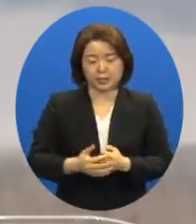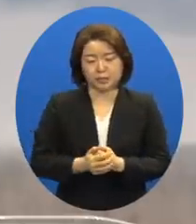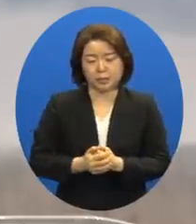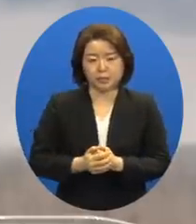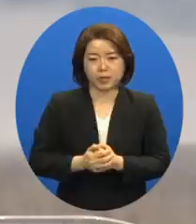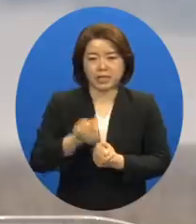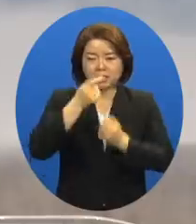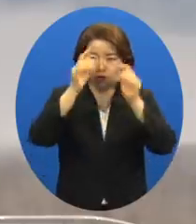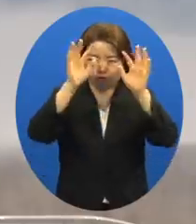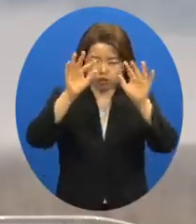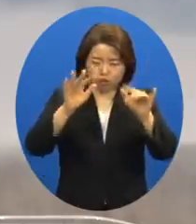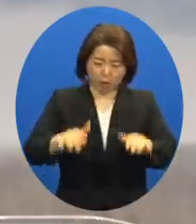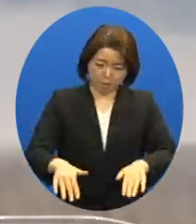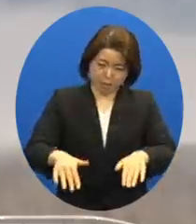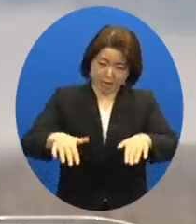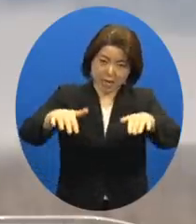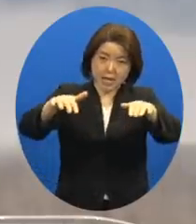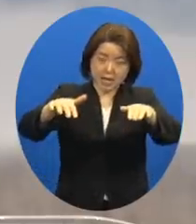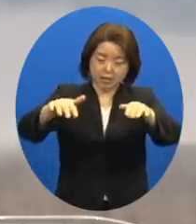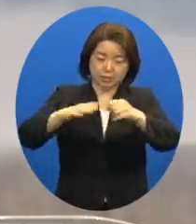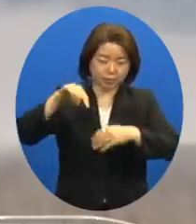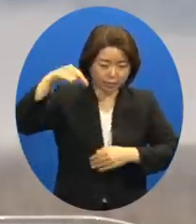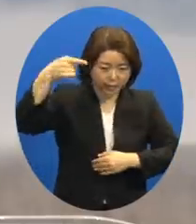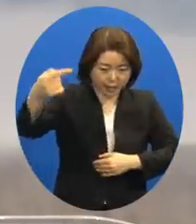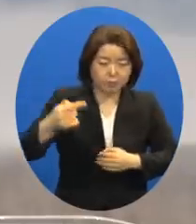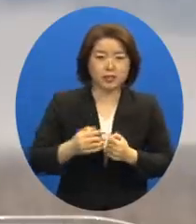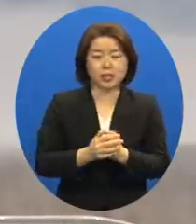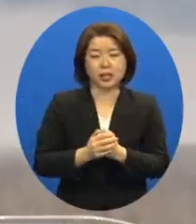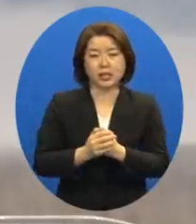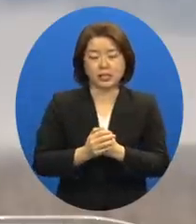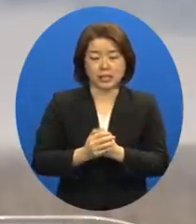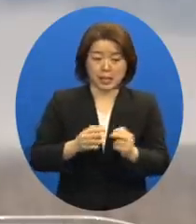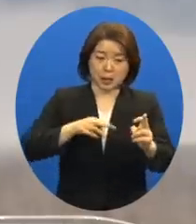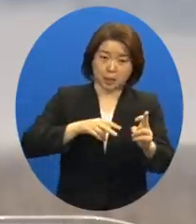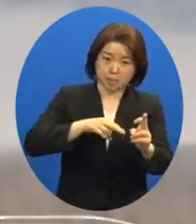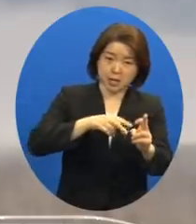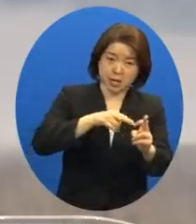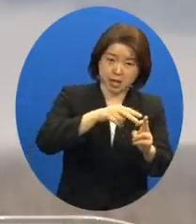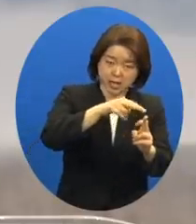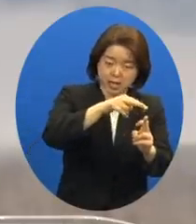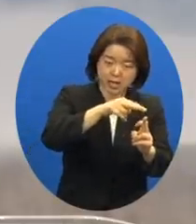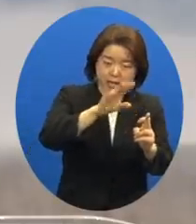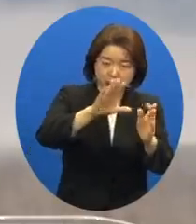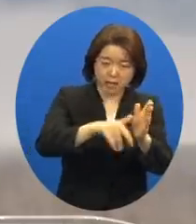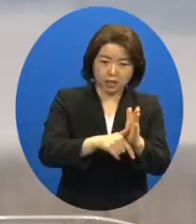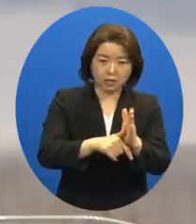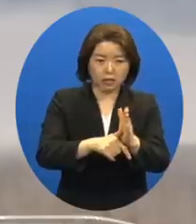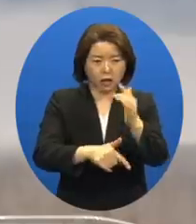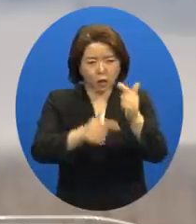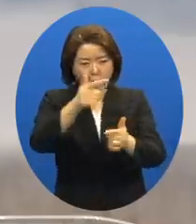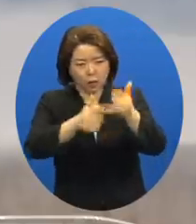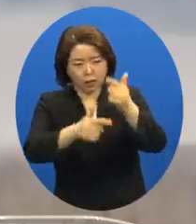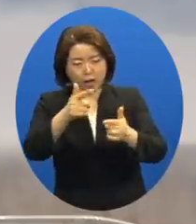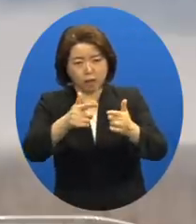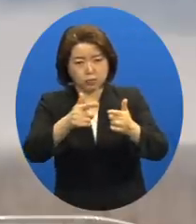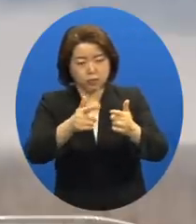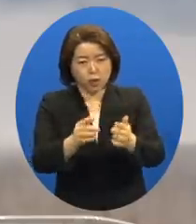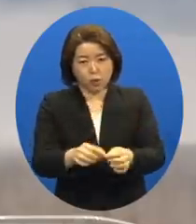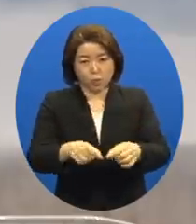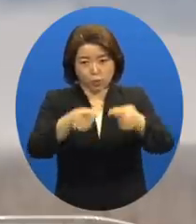다음 날 산에 등산을 하는데 어느 나무 가지가 그 눈의 무게를 이기지